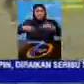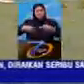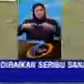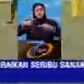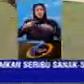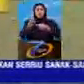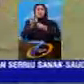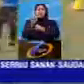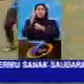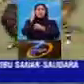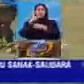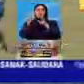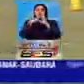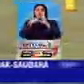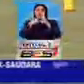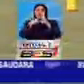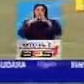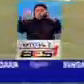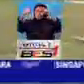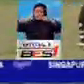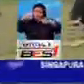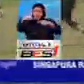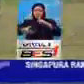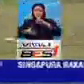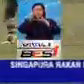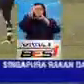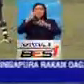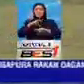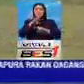piala kejohanan rugby kobra 1 Malaysia kali kedua ini